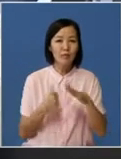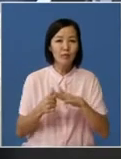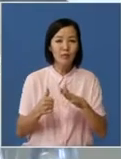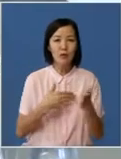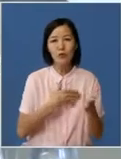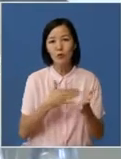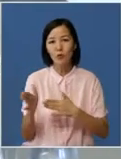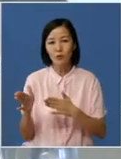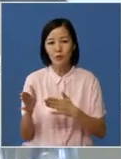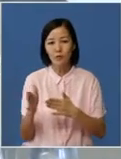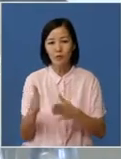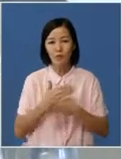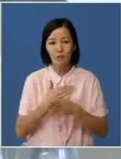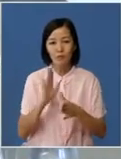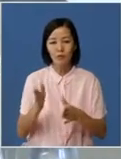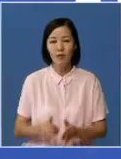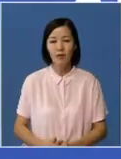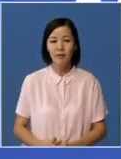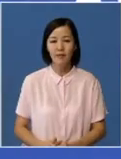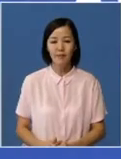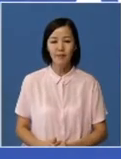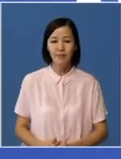жоюдың бірден бір жолы дейді.